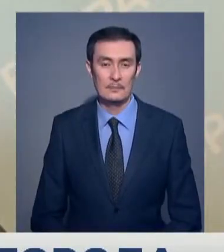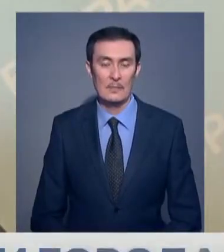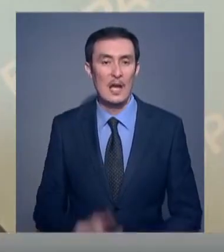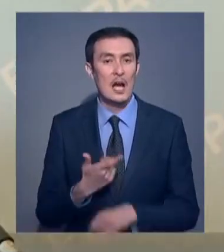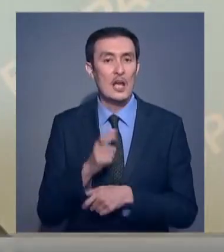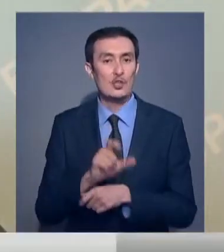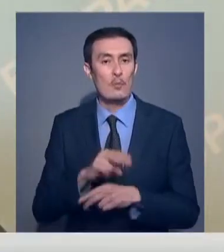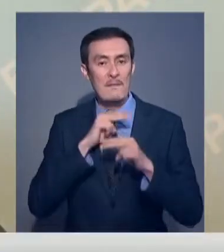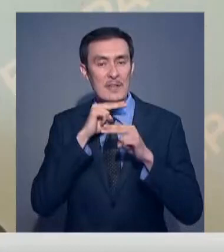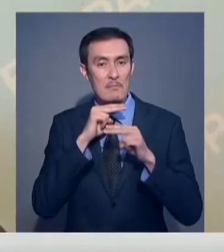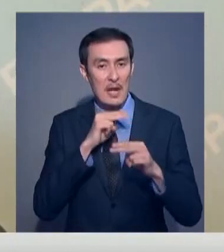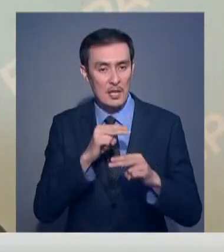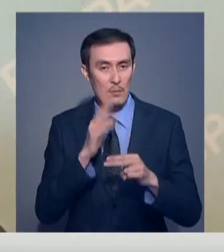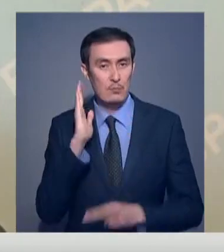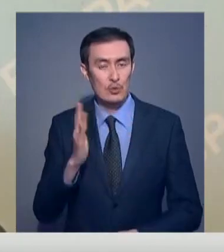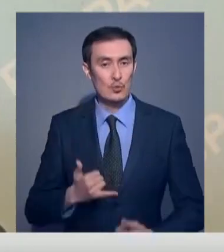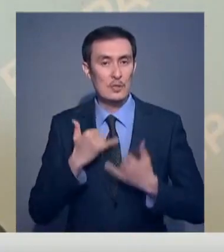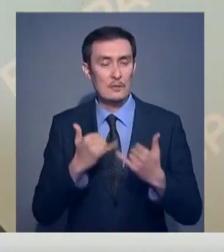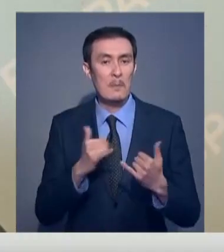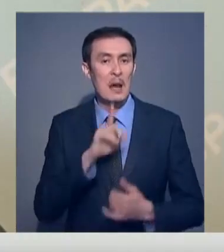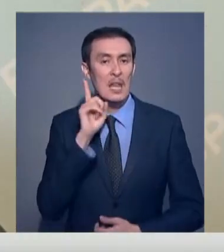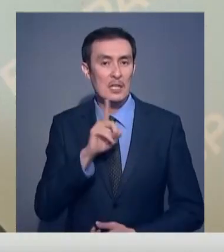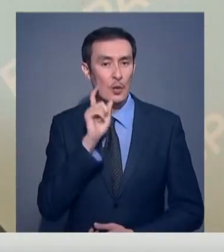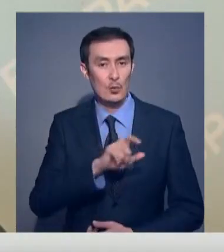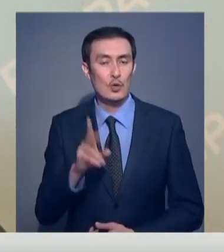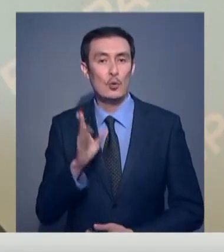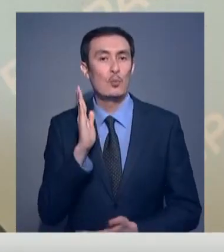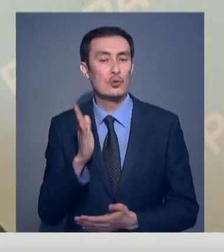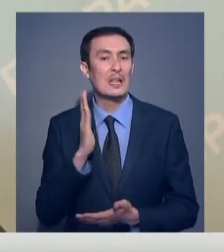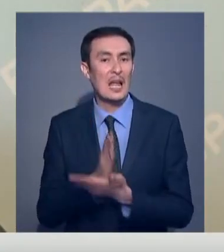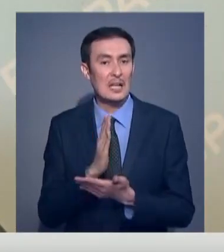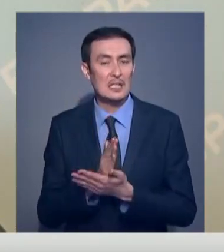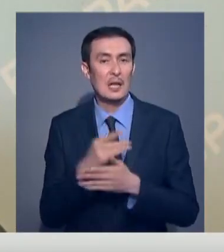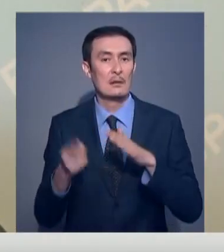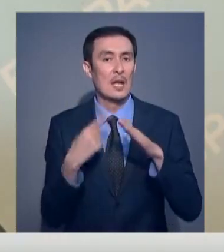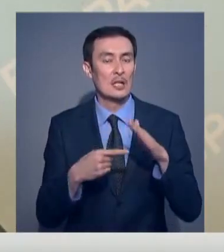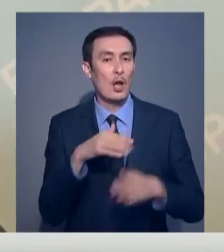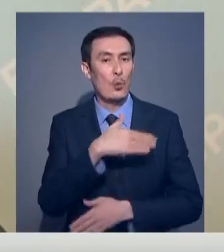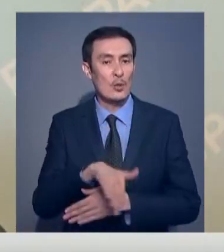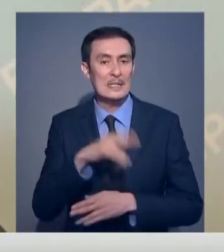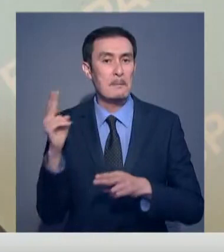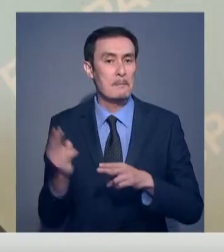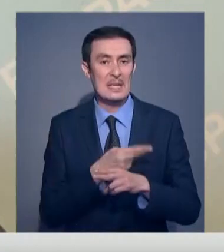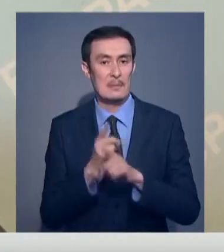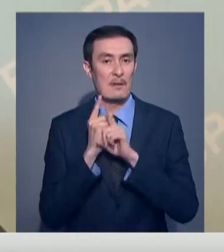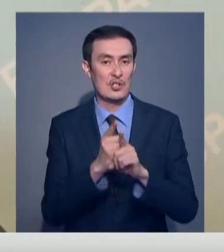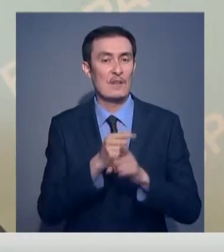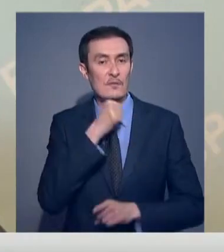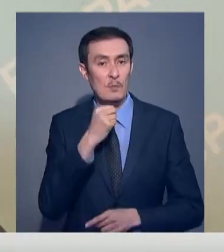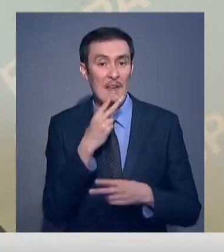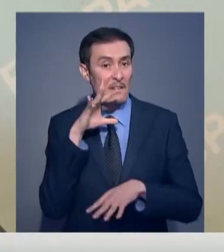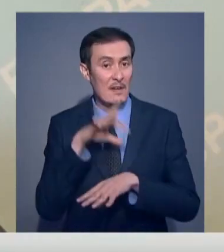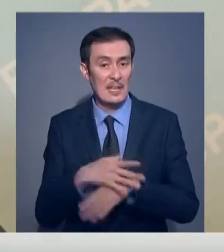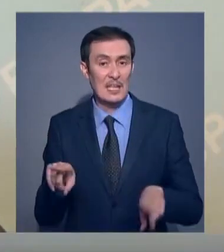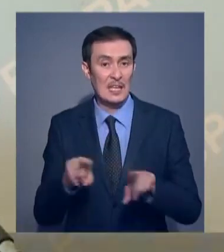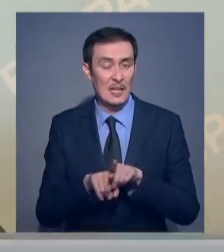Особое внимание будет направлено на несовершеннолетних, которые будут находиться на улице без сопровождения взрослых. При выявлении